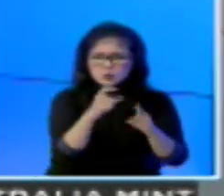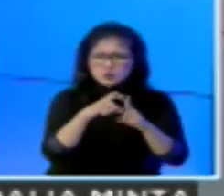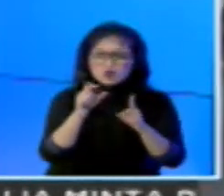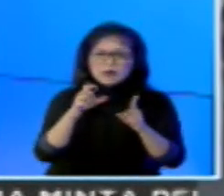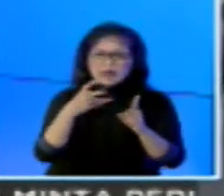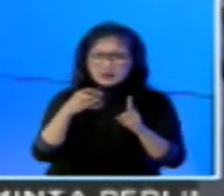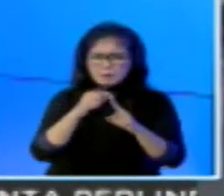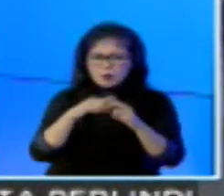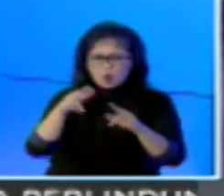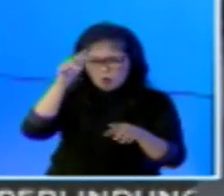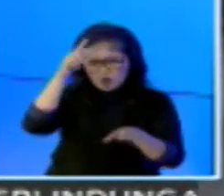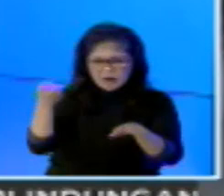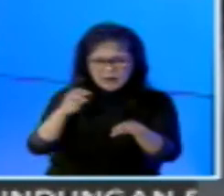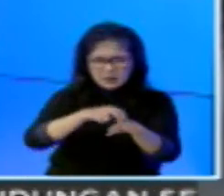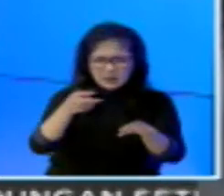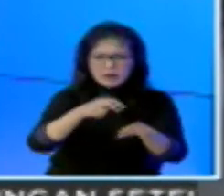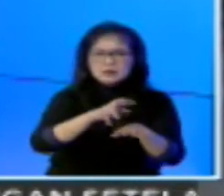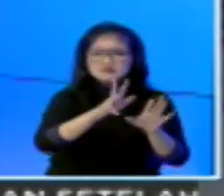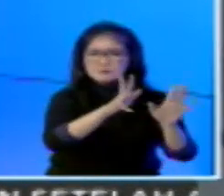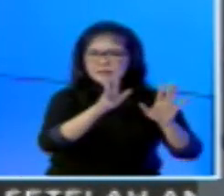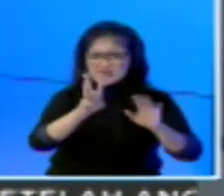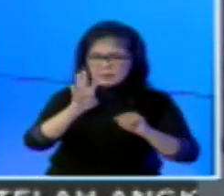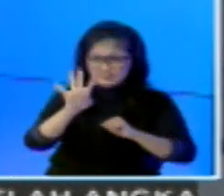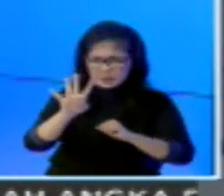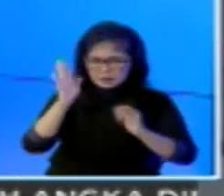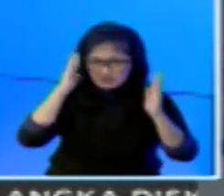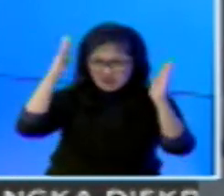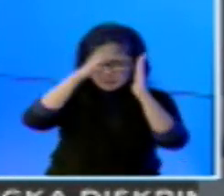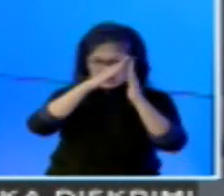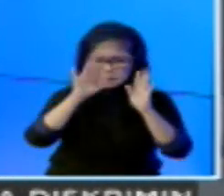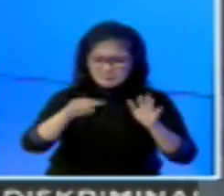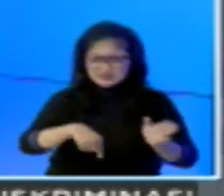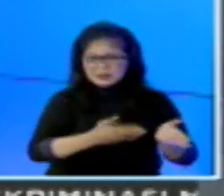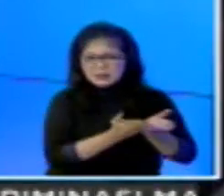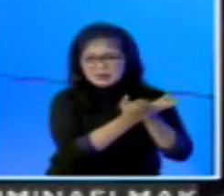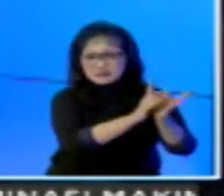834 penumpang dan akan kembali melanjutkan perjalanan menuju pelabuhan Tanjung Priok,